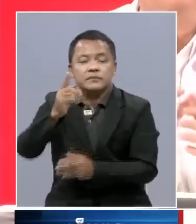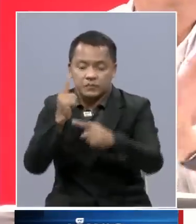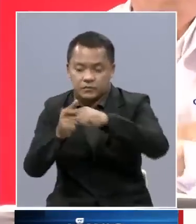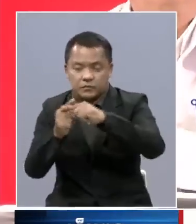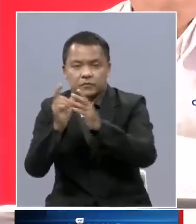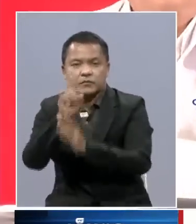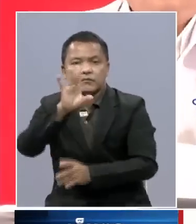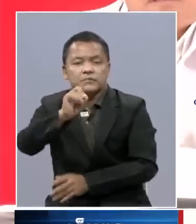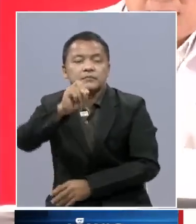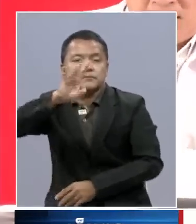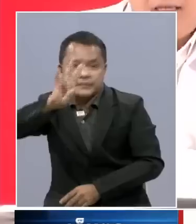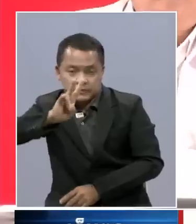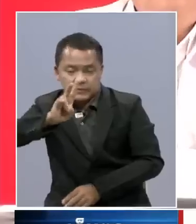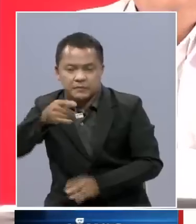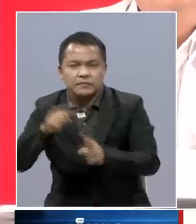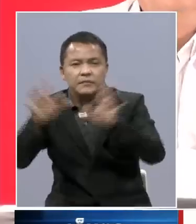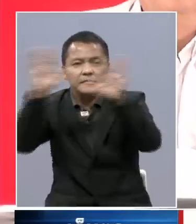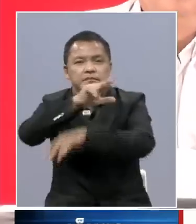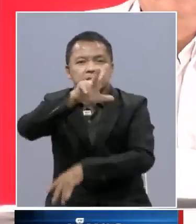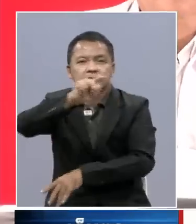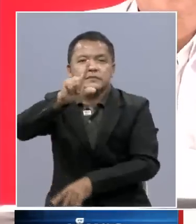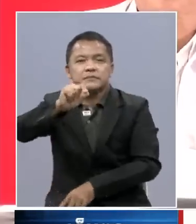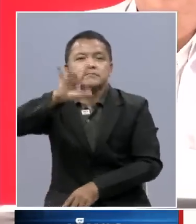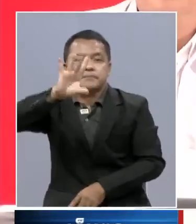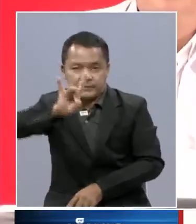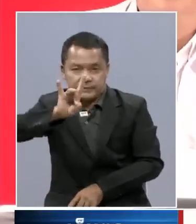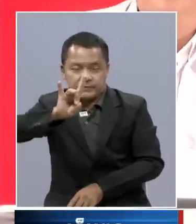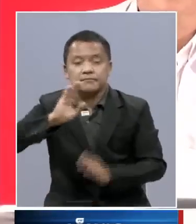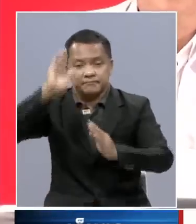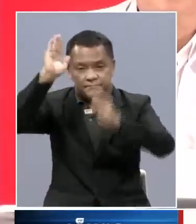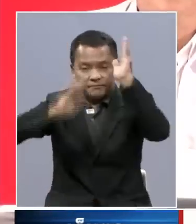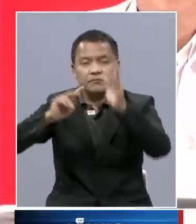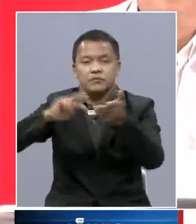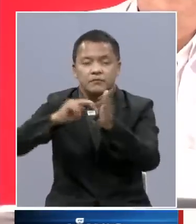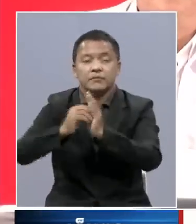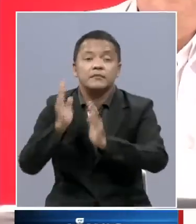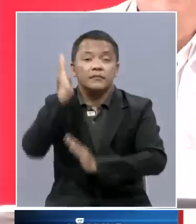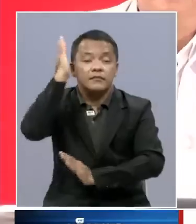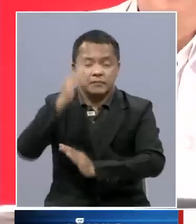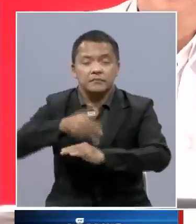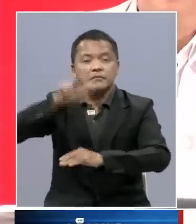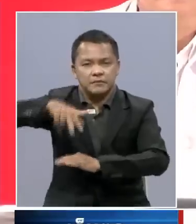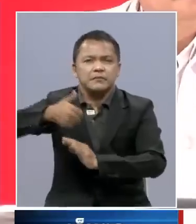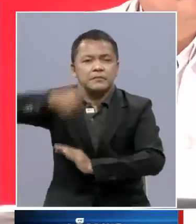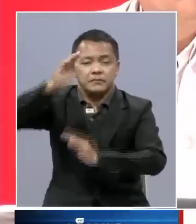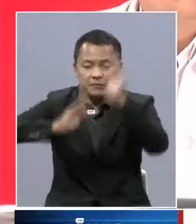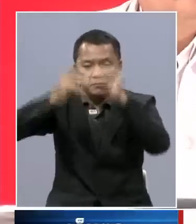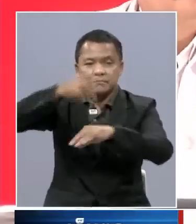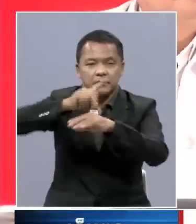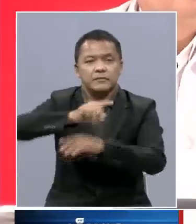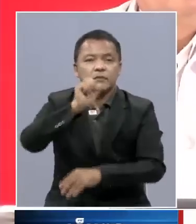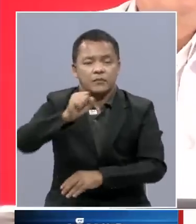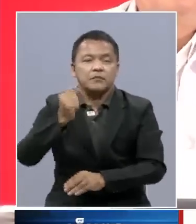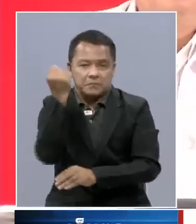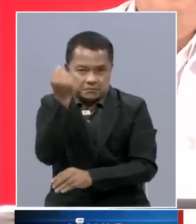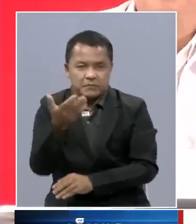กับ187เท่ากับ328เสียงนั่นหมายความว่าโอกาสชนะของเพื่อไทยในการโหวตประธานสภาเนี่ยมี